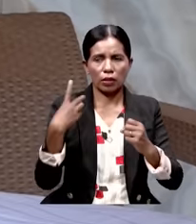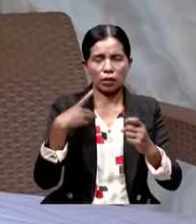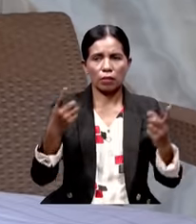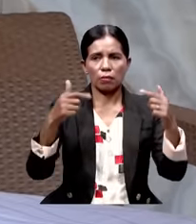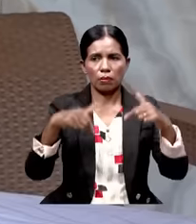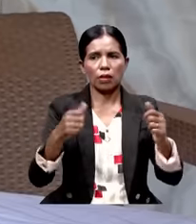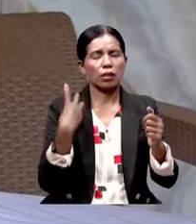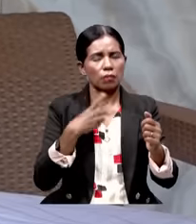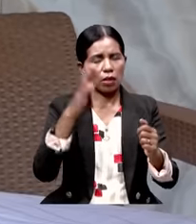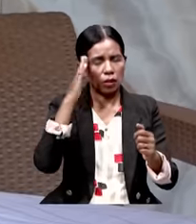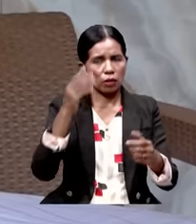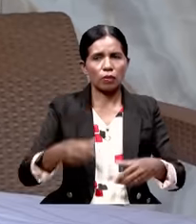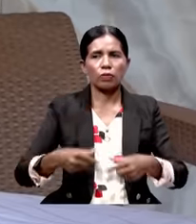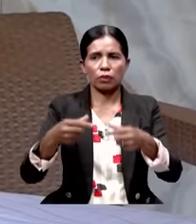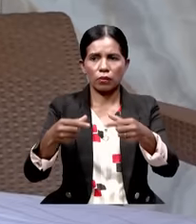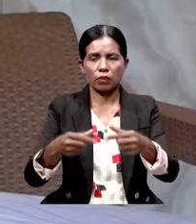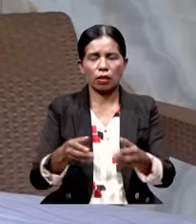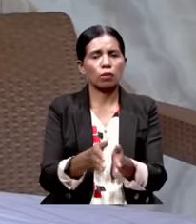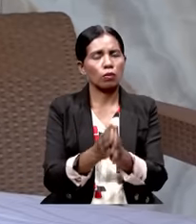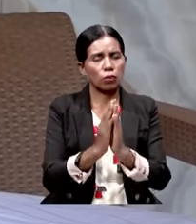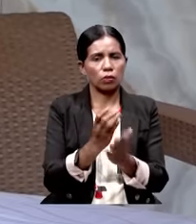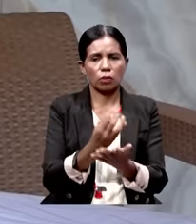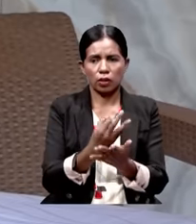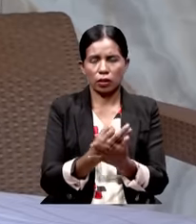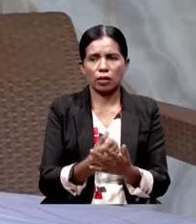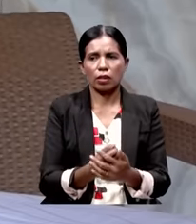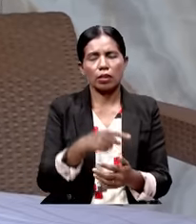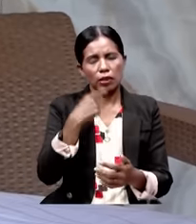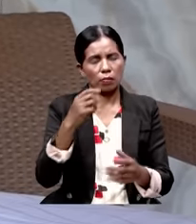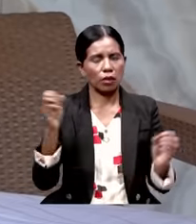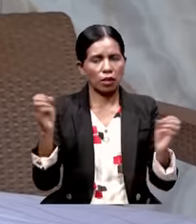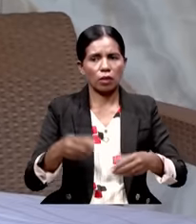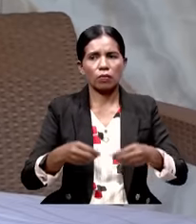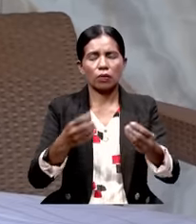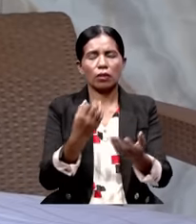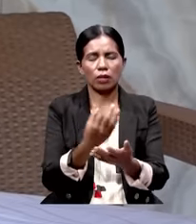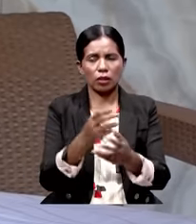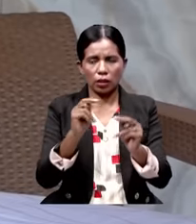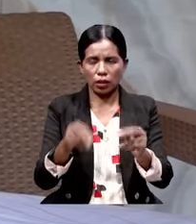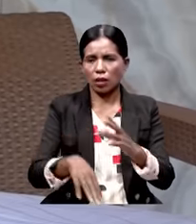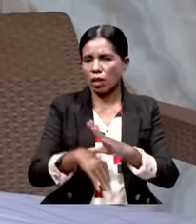itama hau no info. Idean la hal cobrança. Sema la fo ne tem sai.